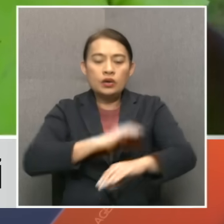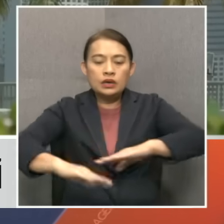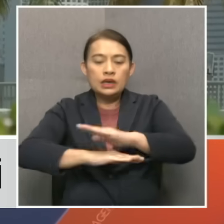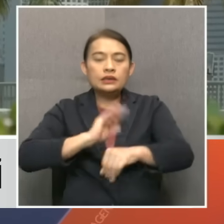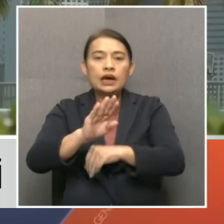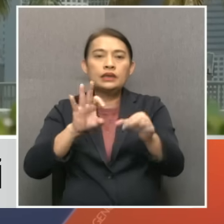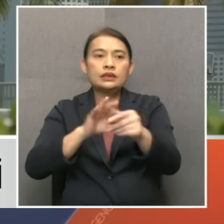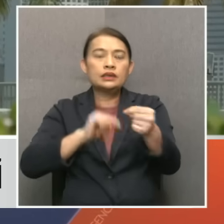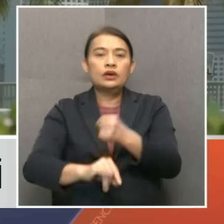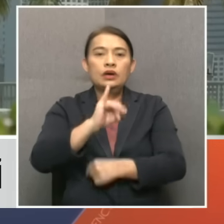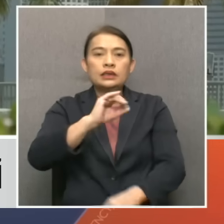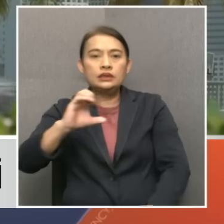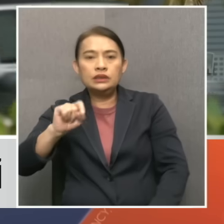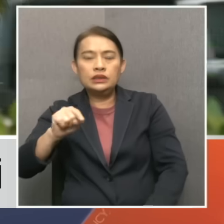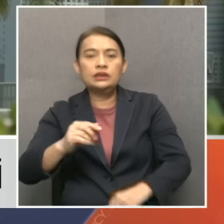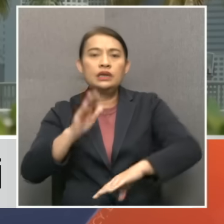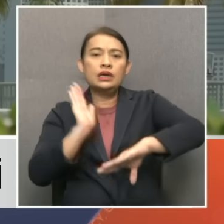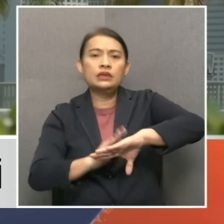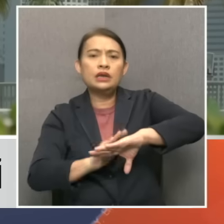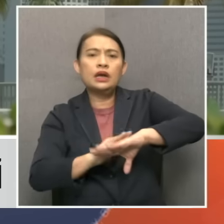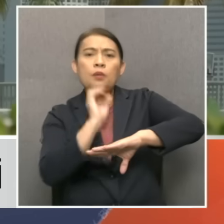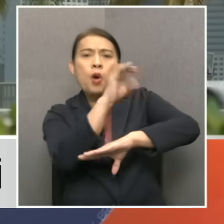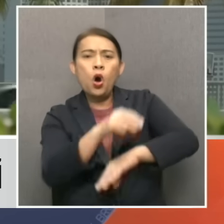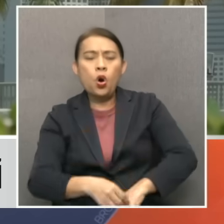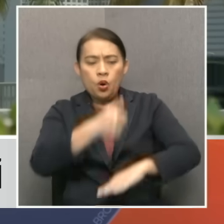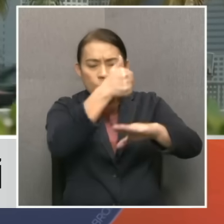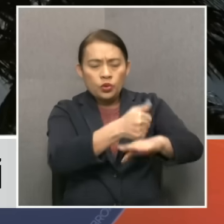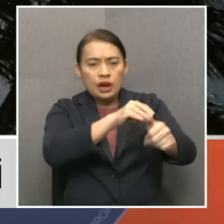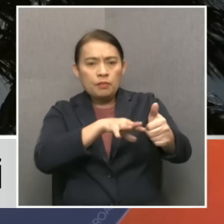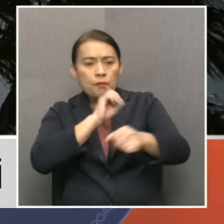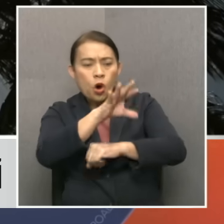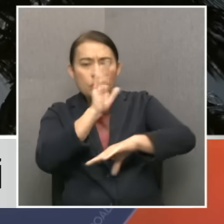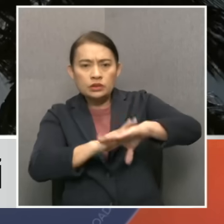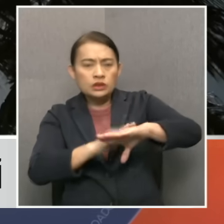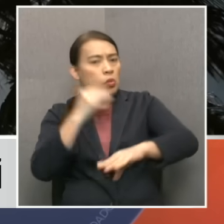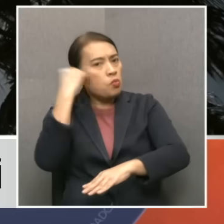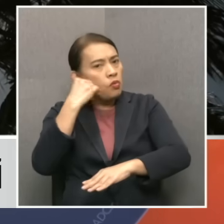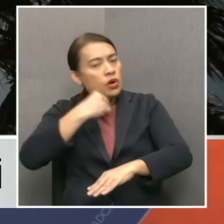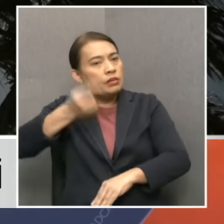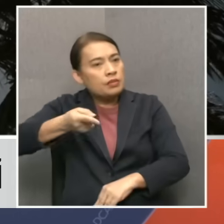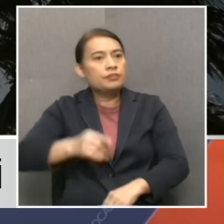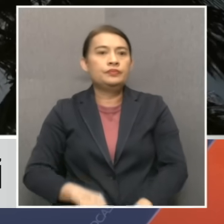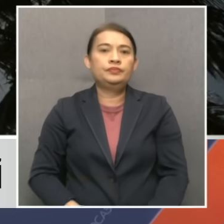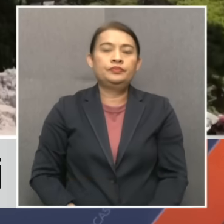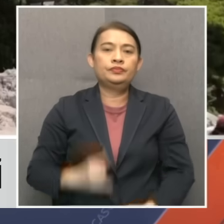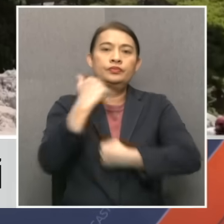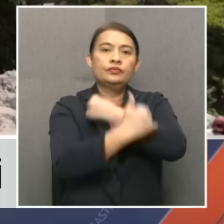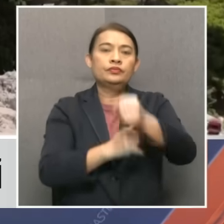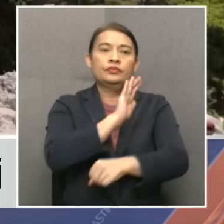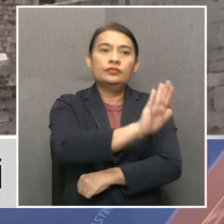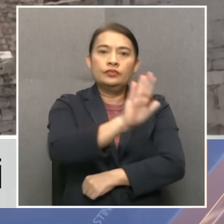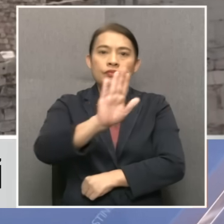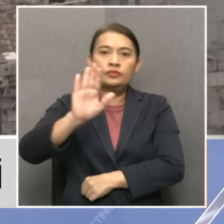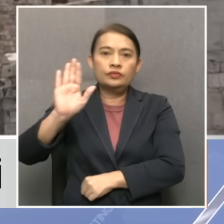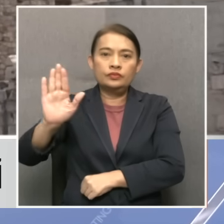ตร์นะฮะจาก ICC เนี่ยเตือนผู้นำตลอดเวลานะครับแต่แน่นอนที่สุดอย่างที่ผมเรียนข้างต้นว่าหลายในประเทศก็อยู่ในภาวะ